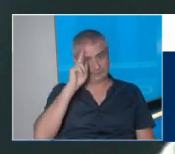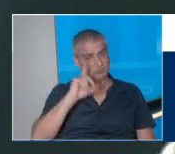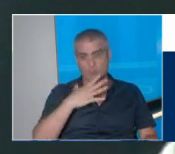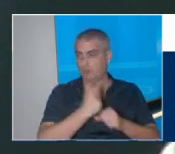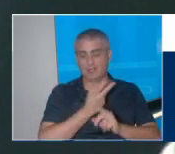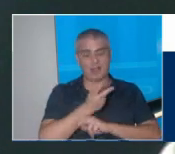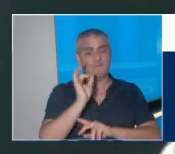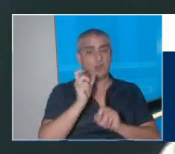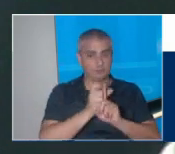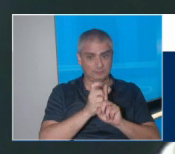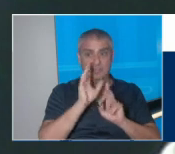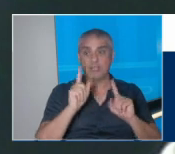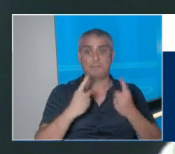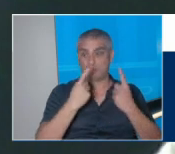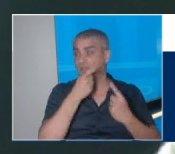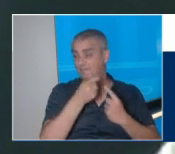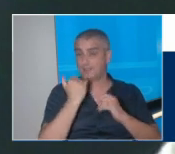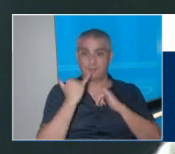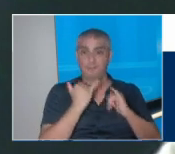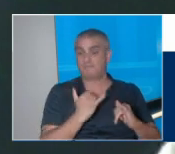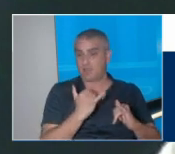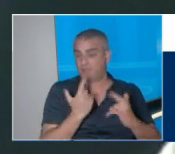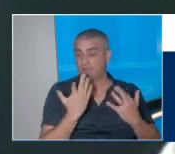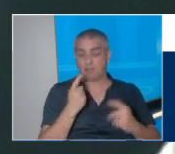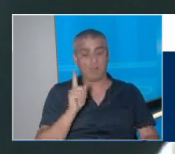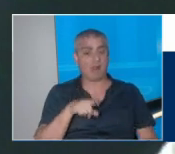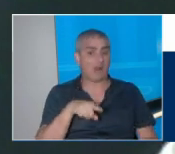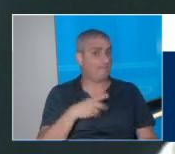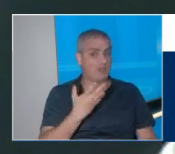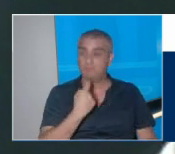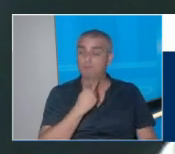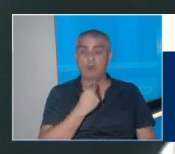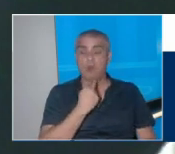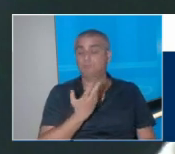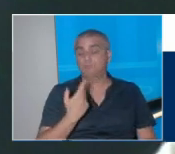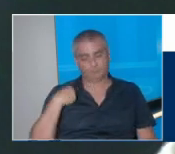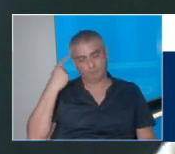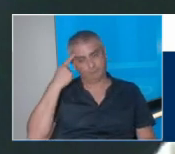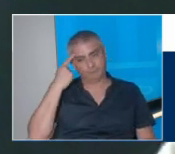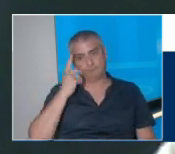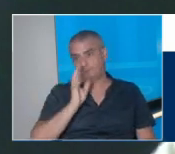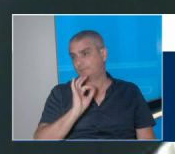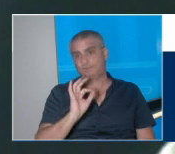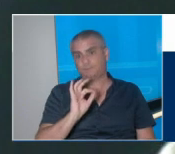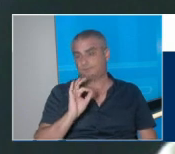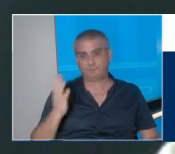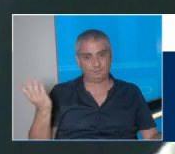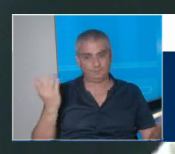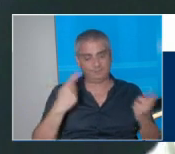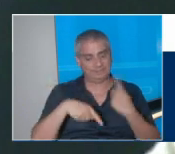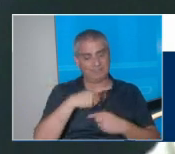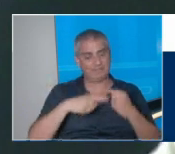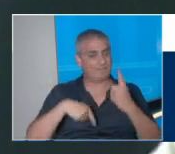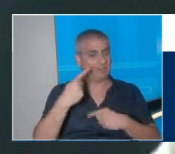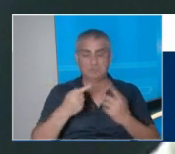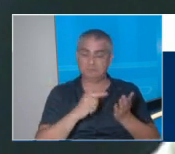לעבור את אחוז החסימה, גם במקרה והיא מביאה כמה אלפי קולות, ואנחנו יודעים שזה בשביל הסבב הבא,